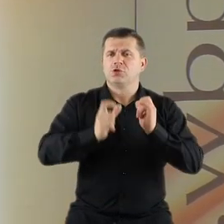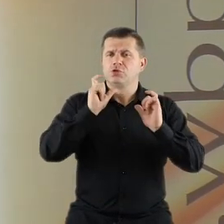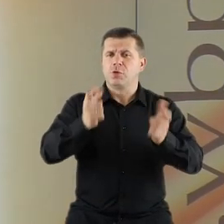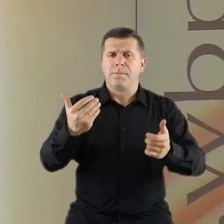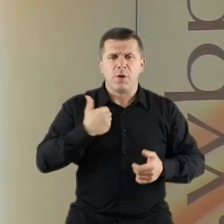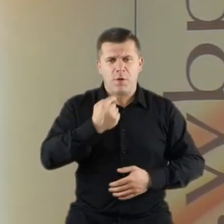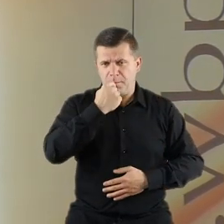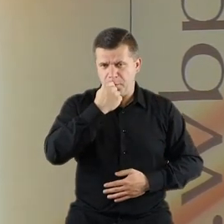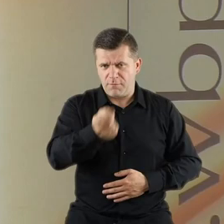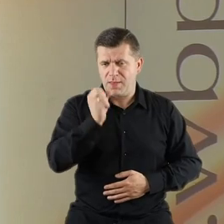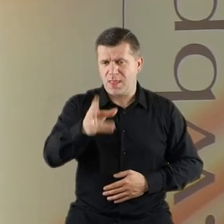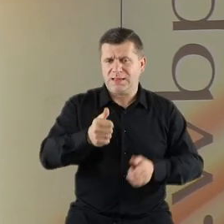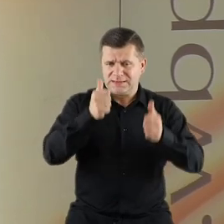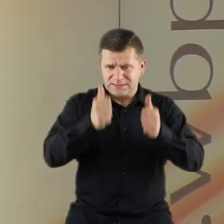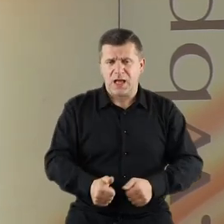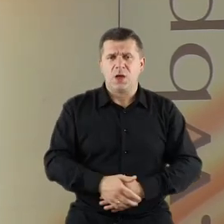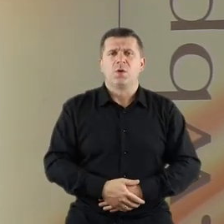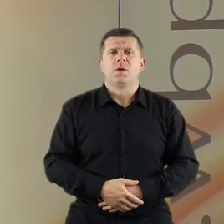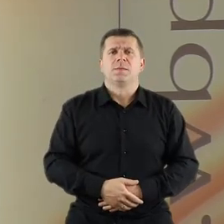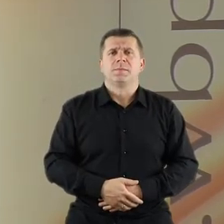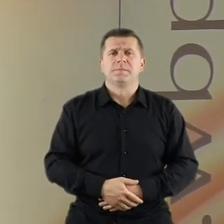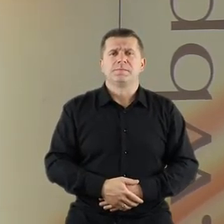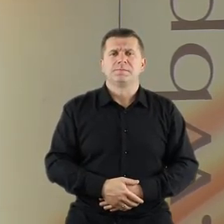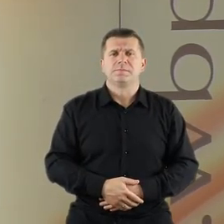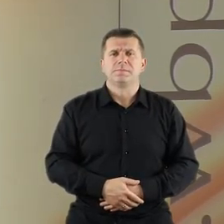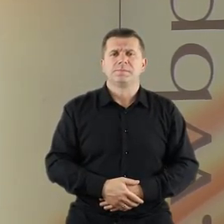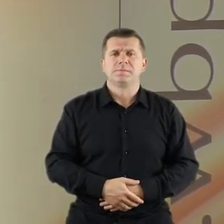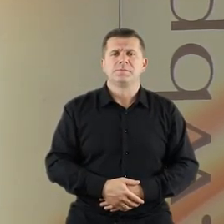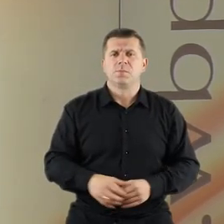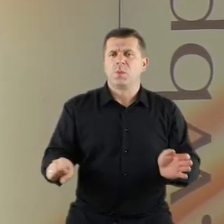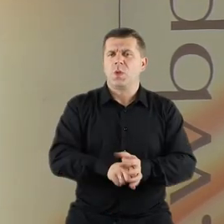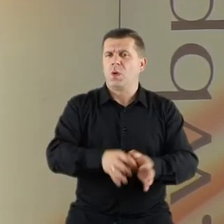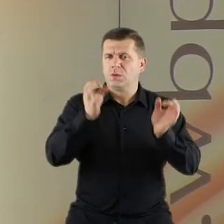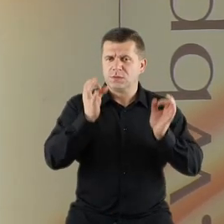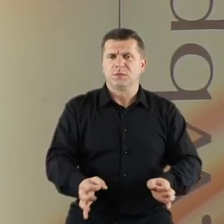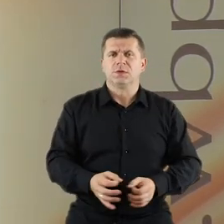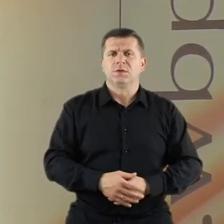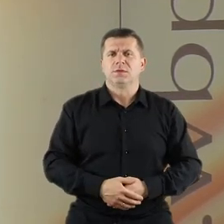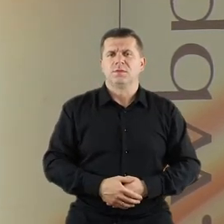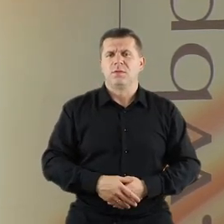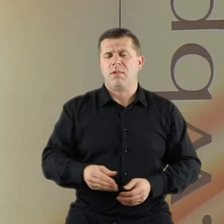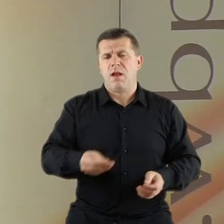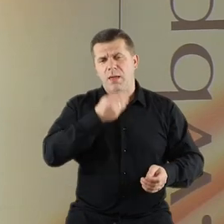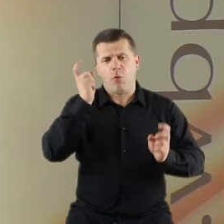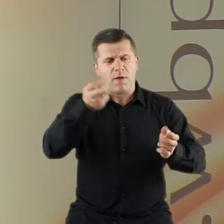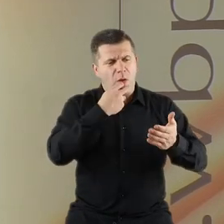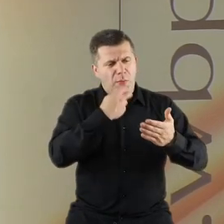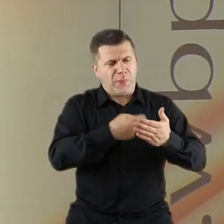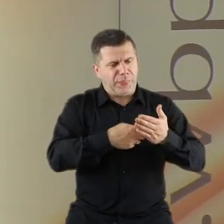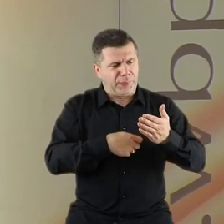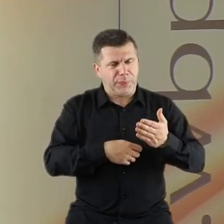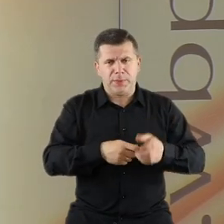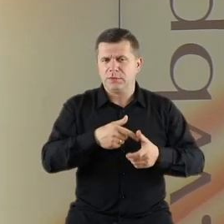jeśli coś było wypowiedziane to tak się stało stąd do tej pory lepiej odpukaj